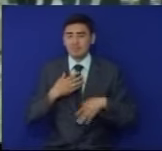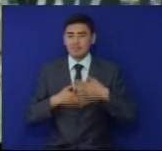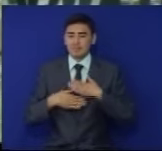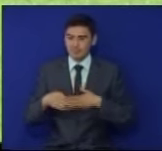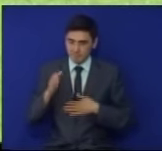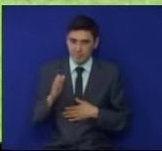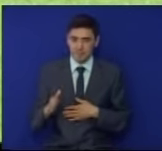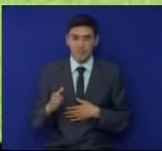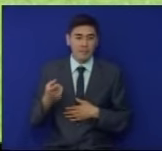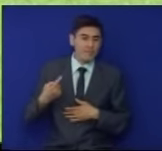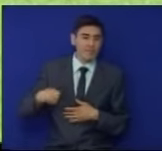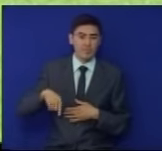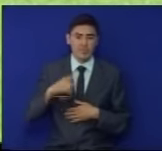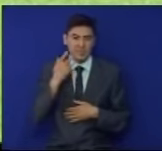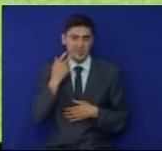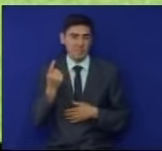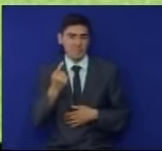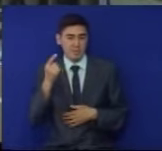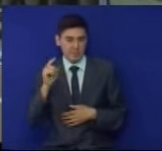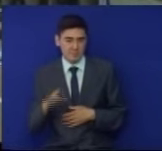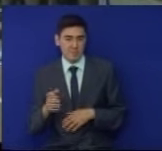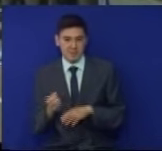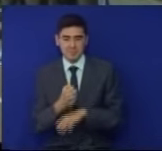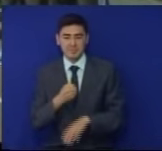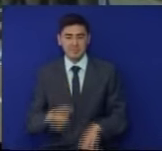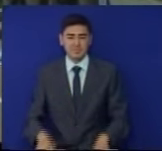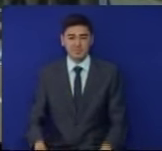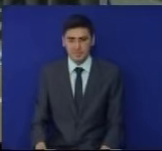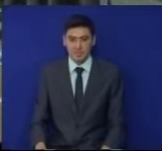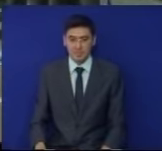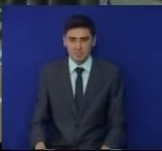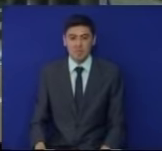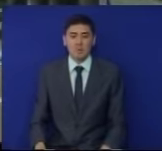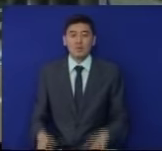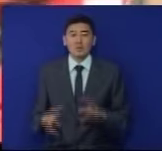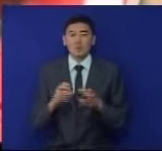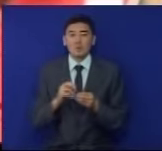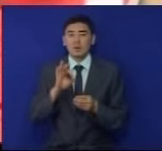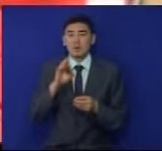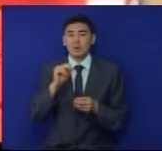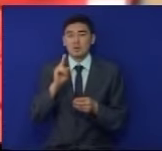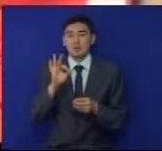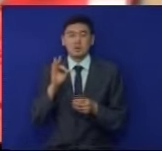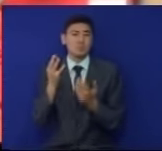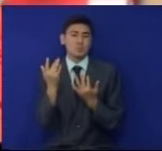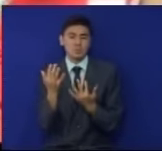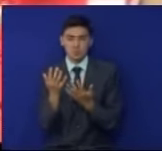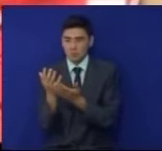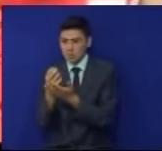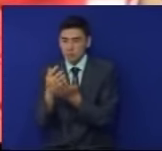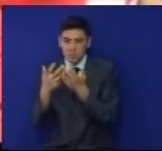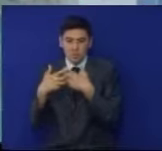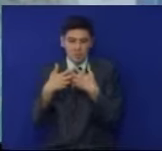команда занимает всегда призовые места. Результаты спартакиады засчитывались путем сложения очков по всем видам спорта. По